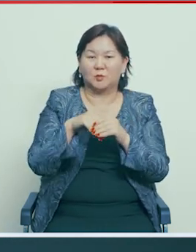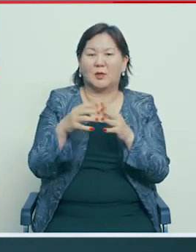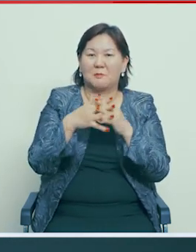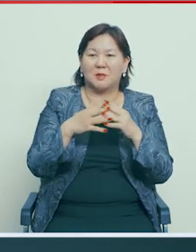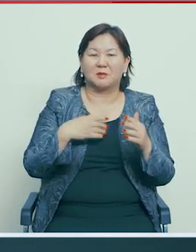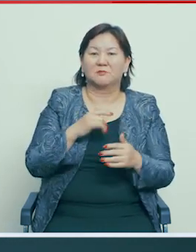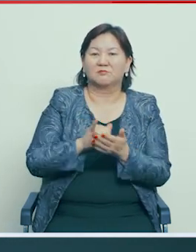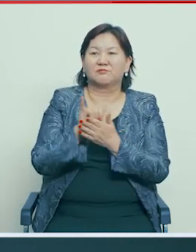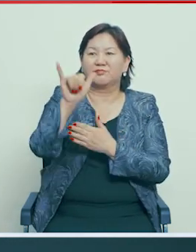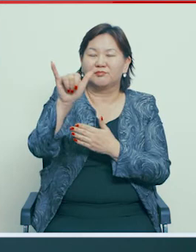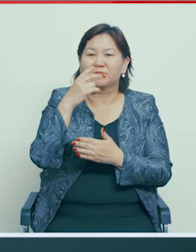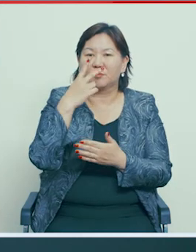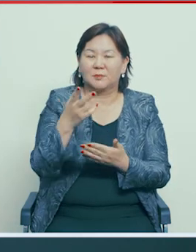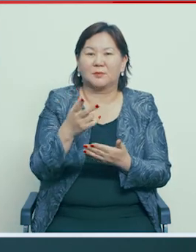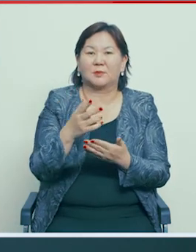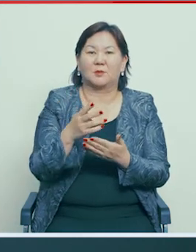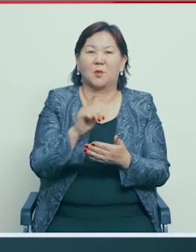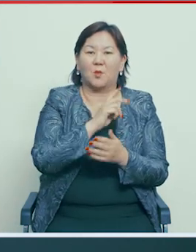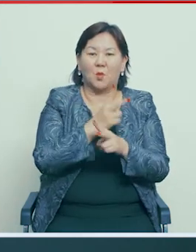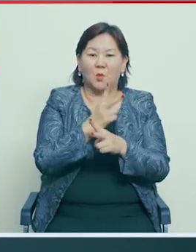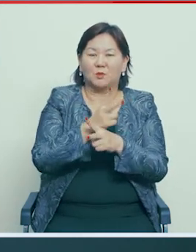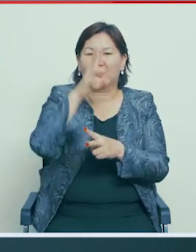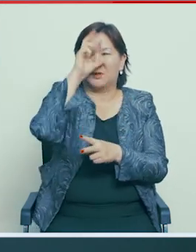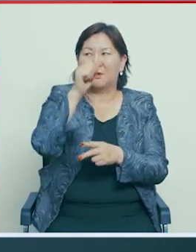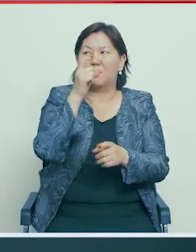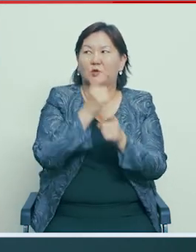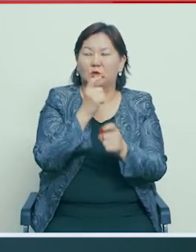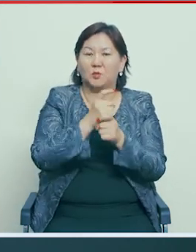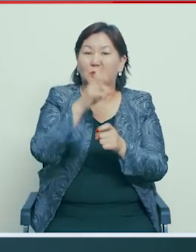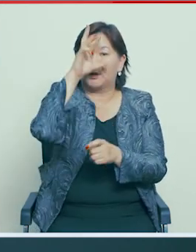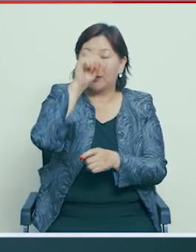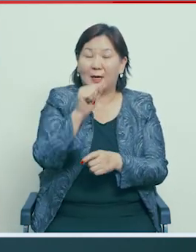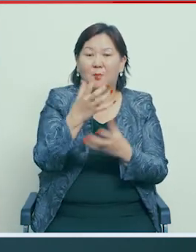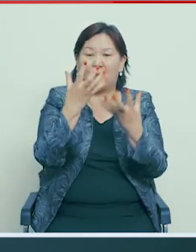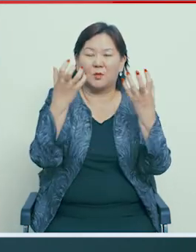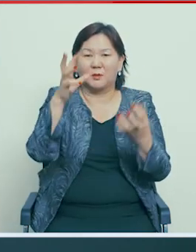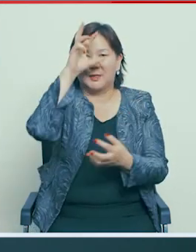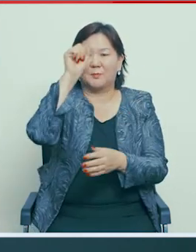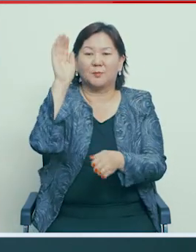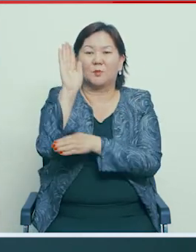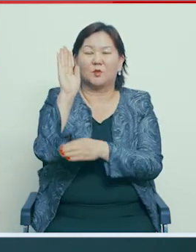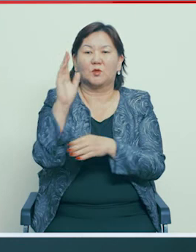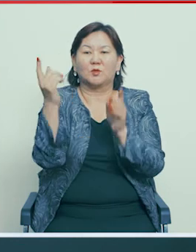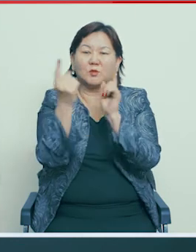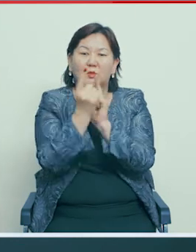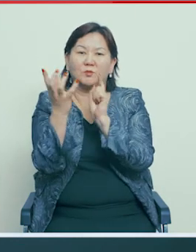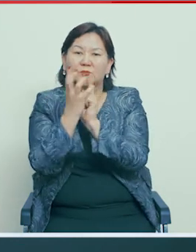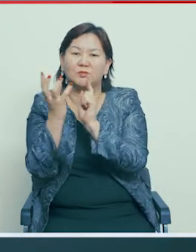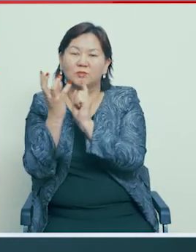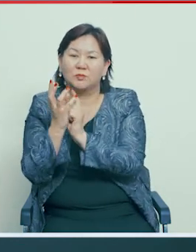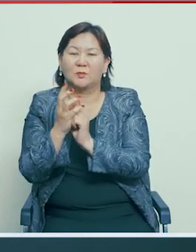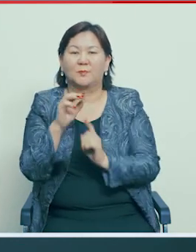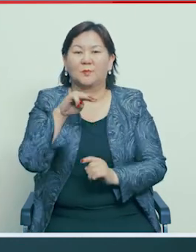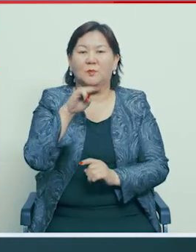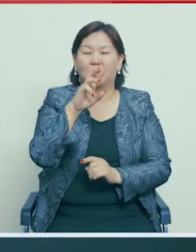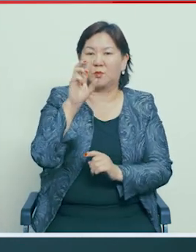бол ер нь бол одоо хууль зүйн яам, хөдөлмөрийн яам энэ төр ингээд олон яамуудын ингээд хүмүүсээ төлөөлөлтөй ингээд хүлээж аваад уулзж ийлээ л да. Тухайн үед би